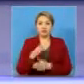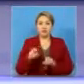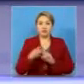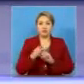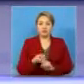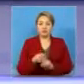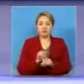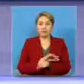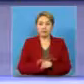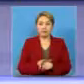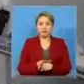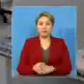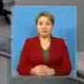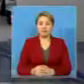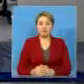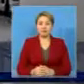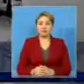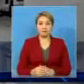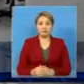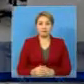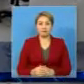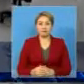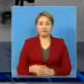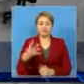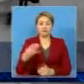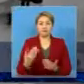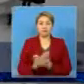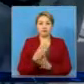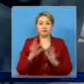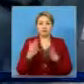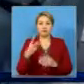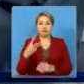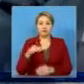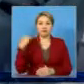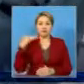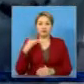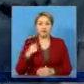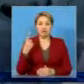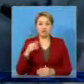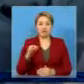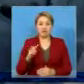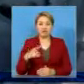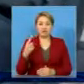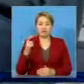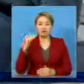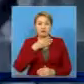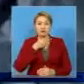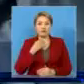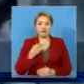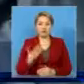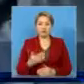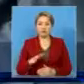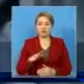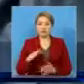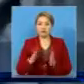носителя коронавируса. Из 4 новых случаев 2 в Актюбе, 1 в Алгинском, 1 в Артукском районах.